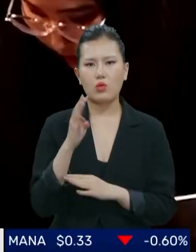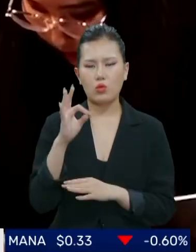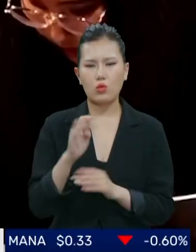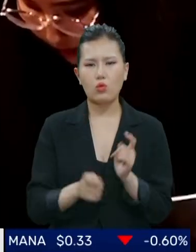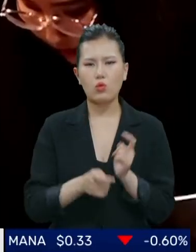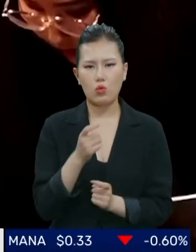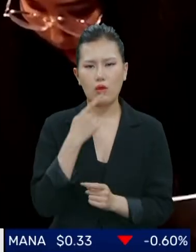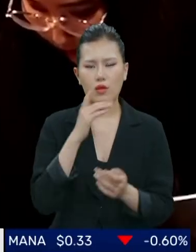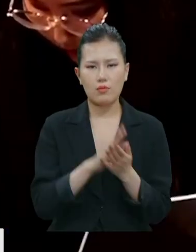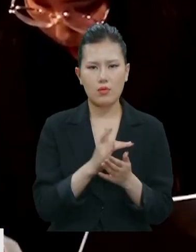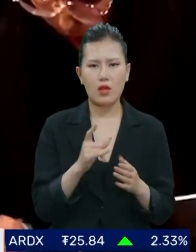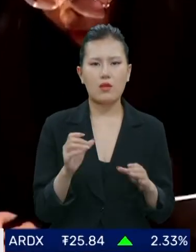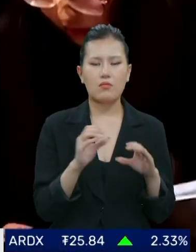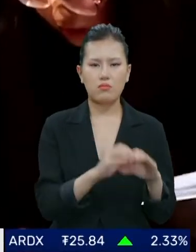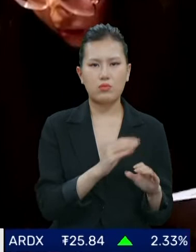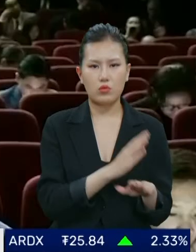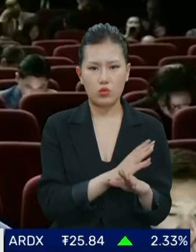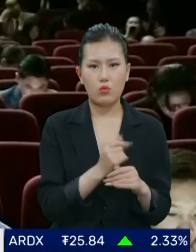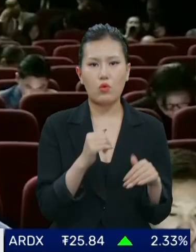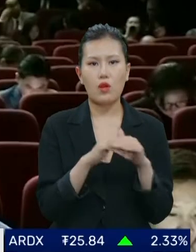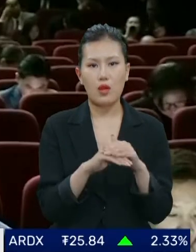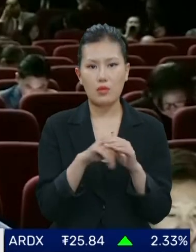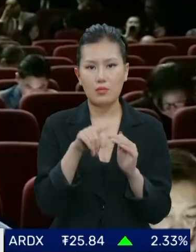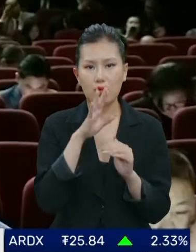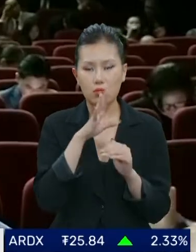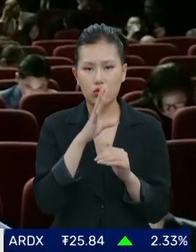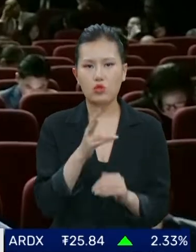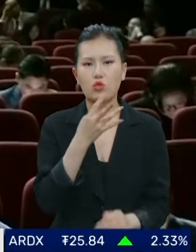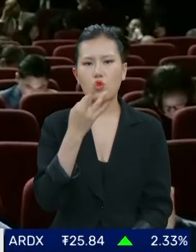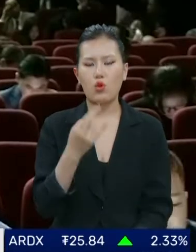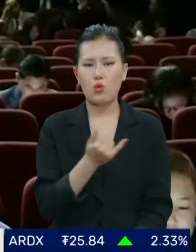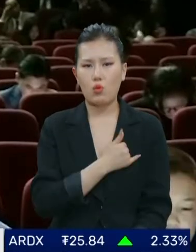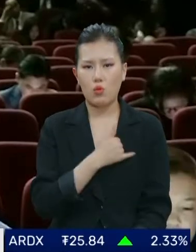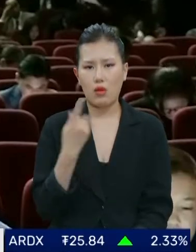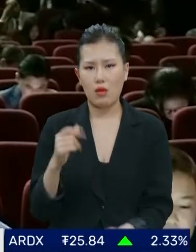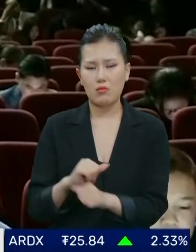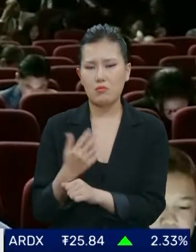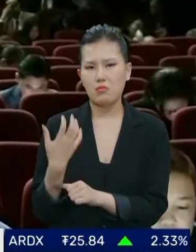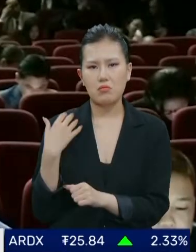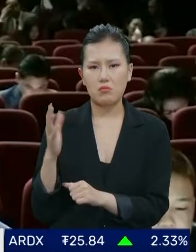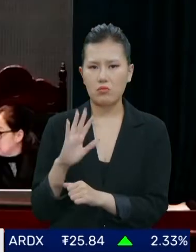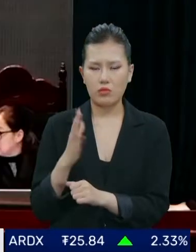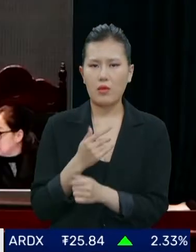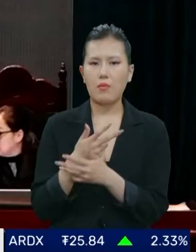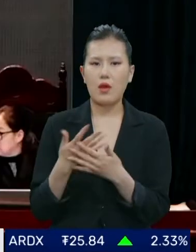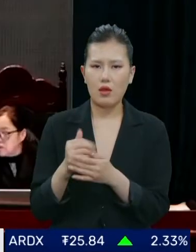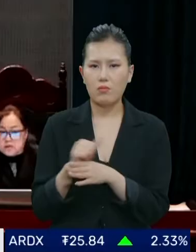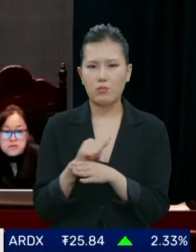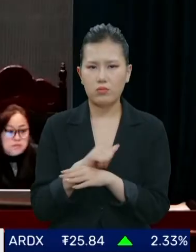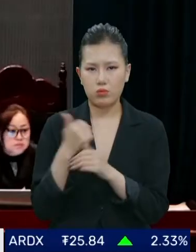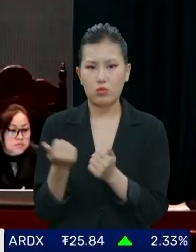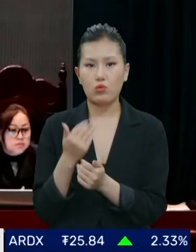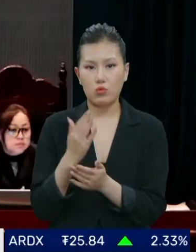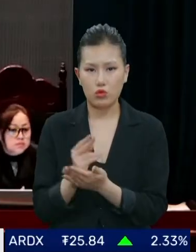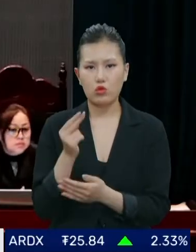байдаг. За гэхдээ мөнгө хадгаламж байршуулах шийдвэрийг зөвхөн нөөцийн өдөрлөгийн хилцс гаргадаггүй. Энэ хилцс материалаа бүрдүүлээд газрын зэрэг чойжилж